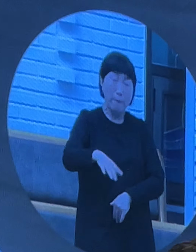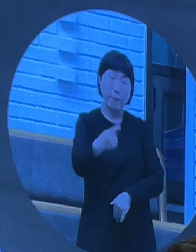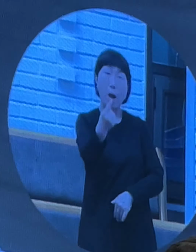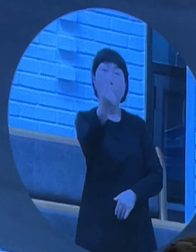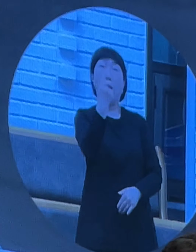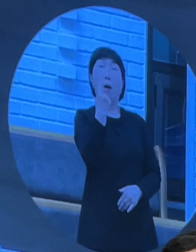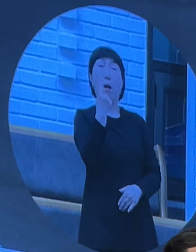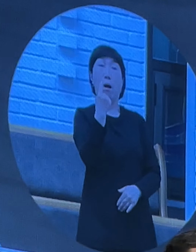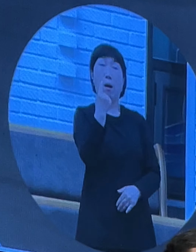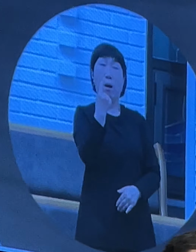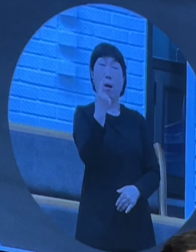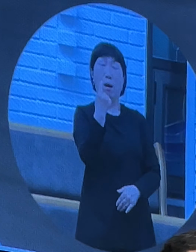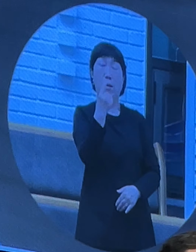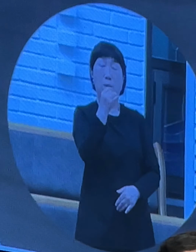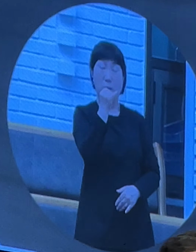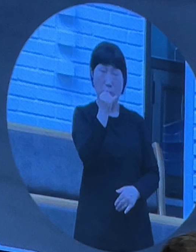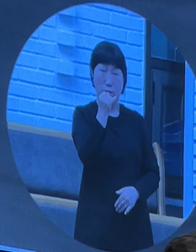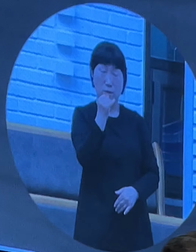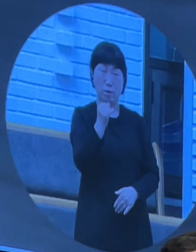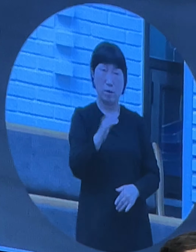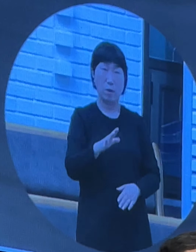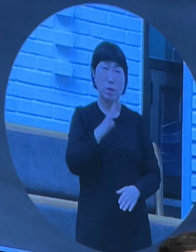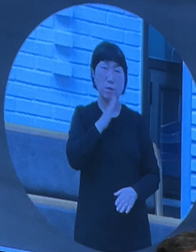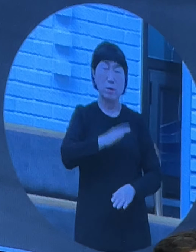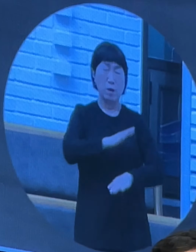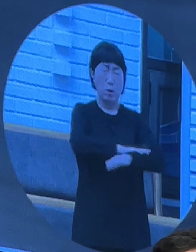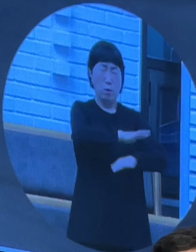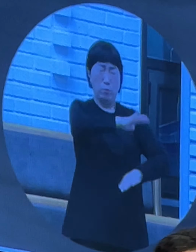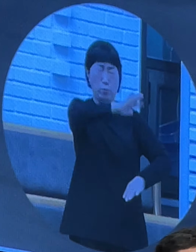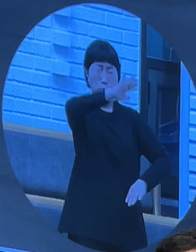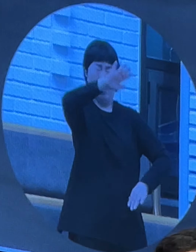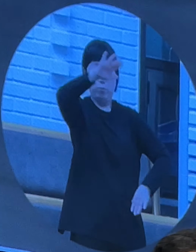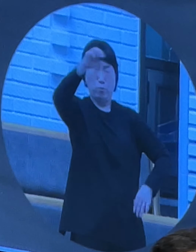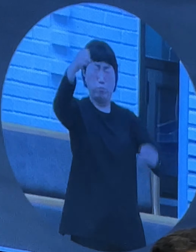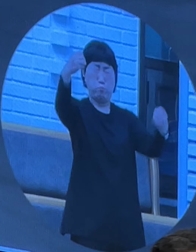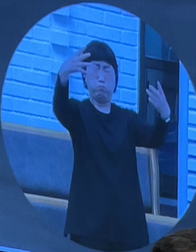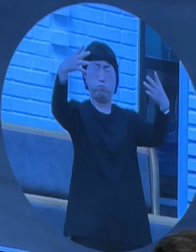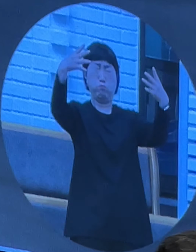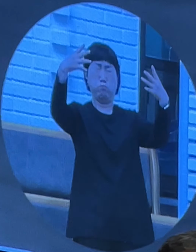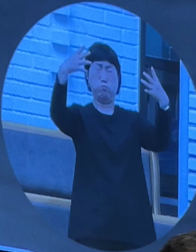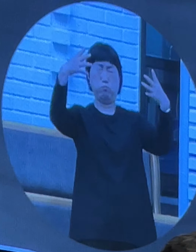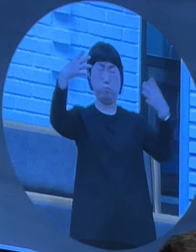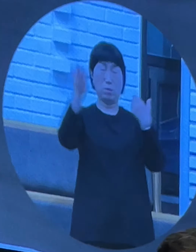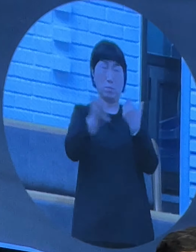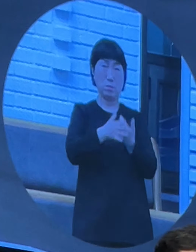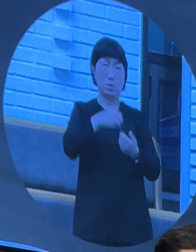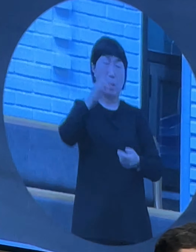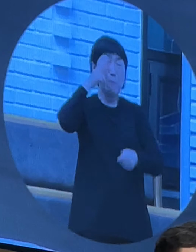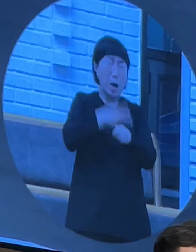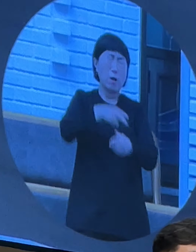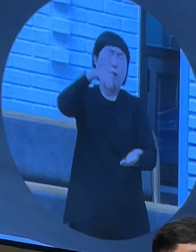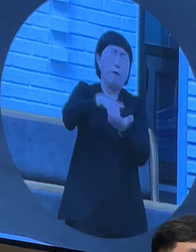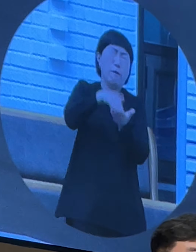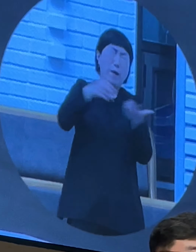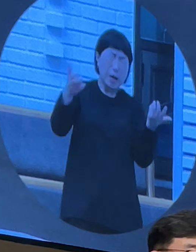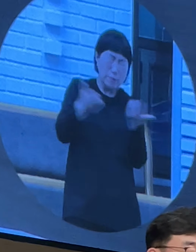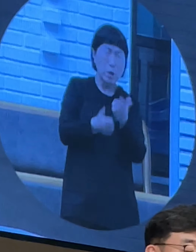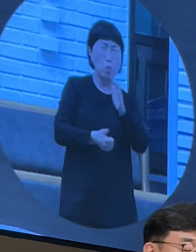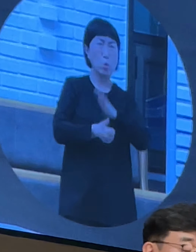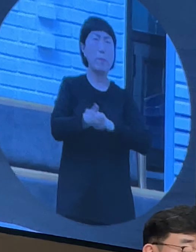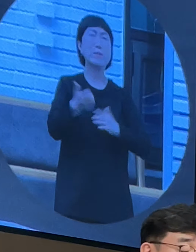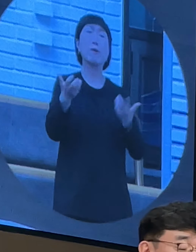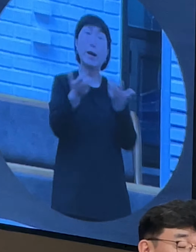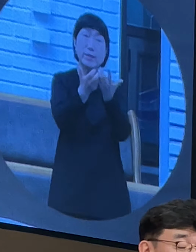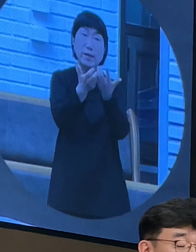수도 그냥 와서 쓴 거예요. 찬란한 빛으로 그 앞에 쓴 겁니다. 그러니 바울은 후회가 가득하지만 소망도